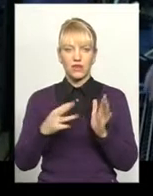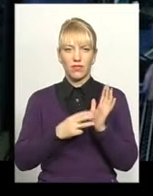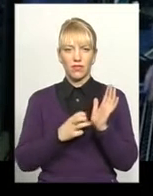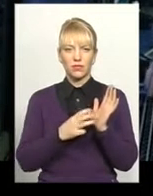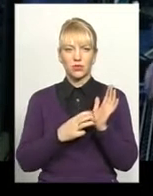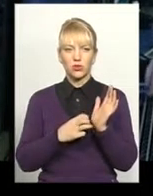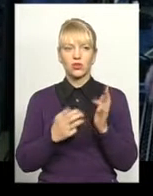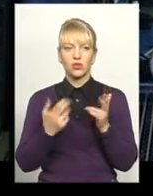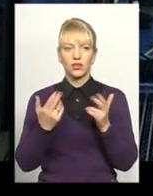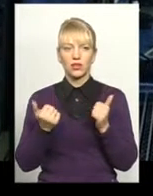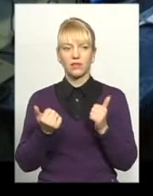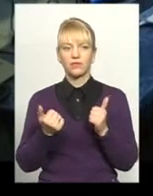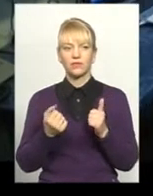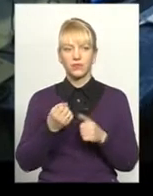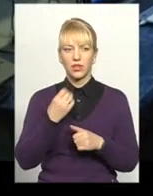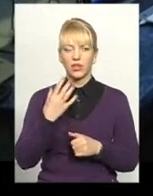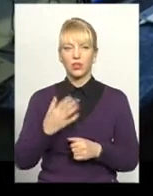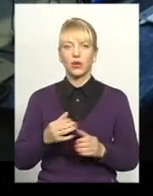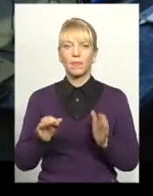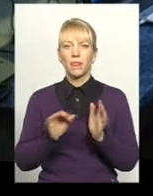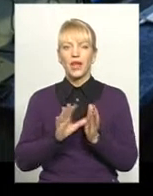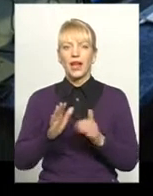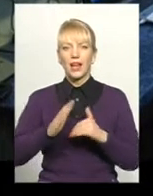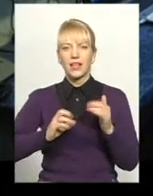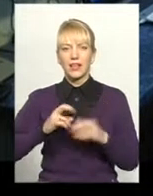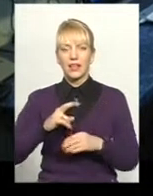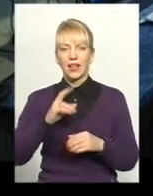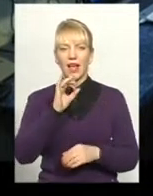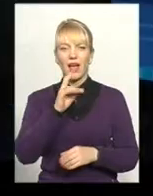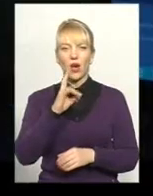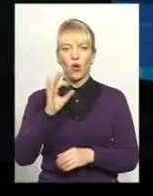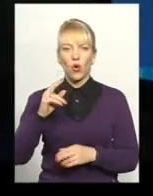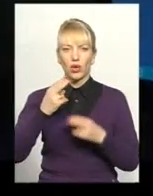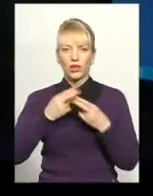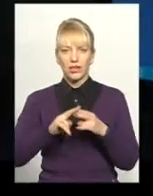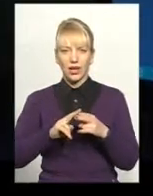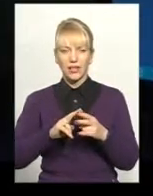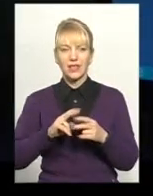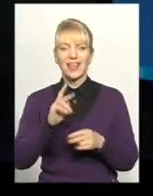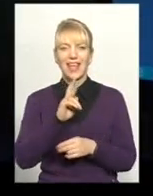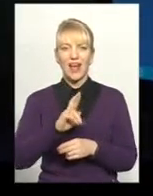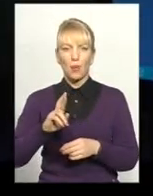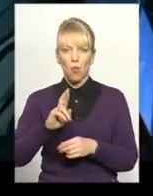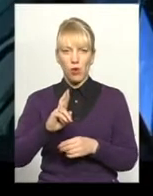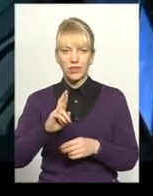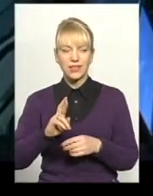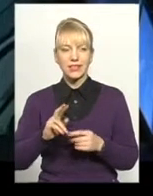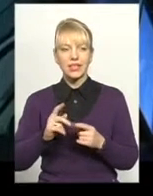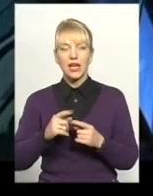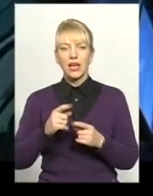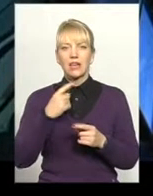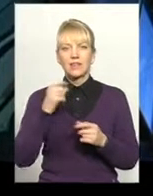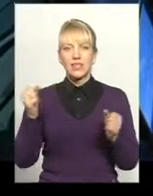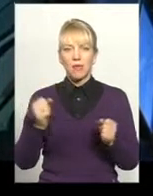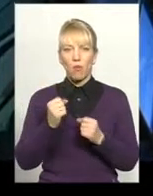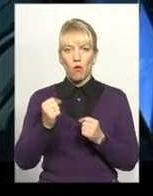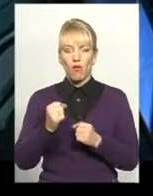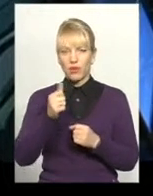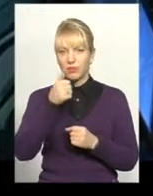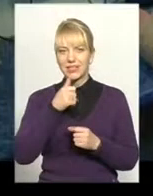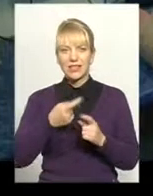Да. Хорошо. Енергетики товариства «Екотехнік Ярмолинці» підсумовують виробіток електроенергії. В зимові місяці він не